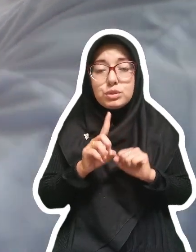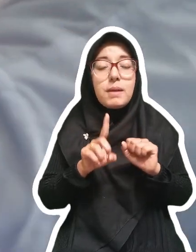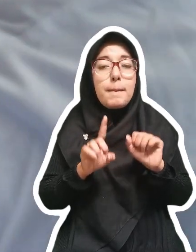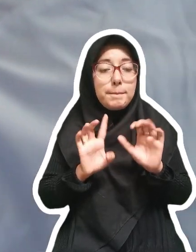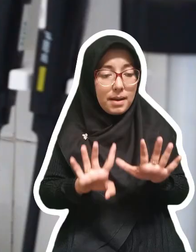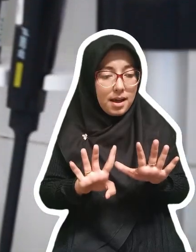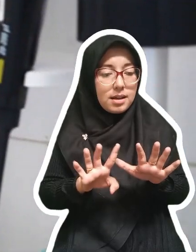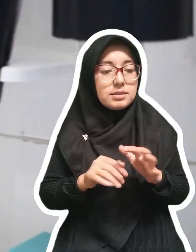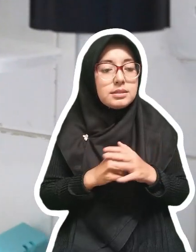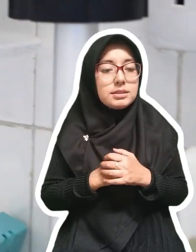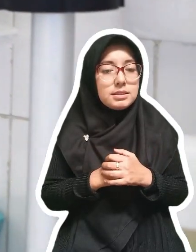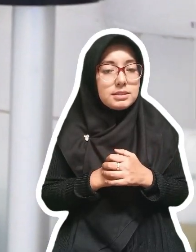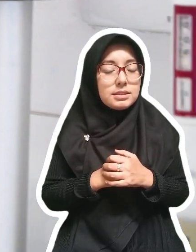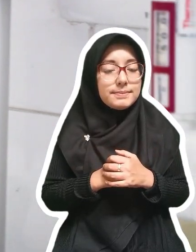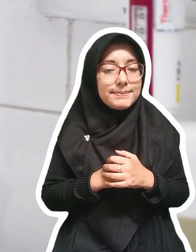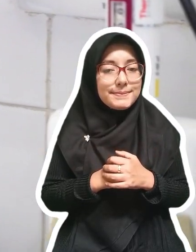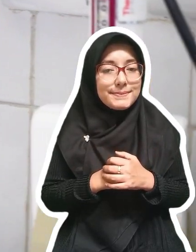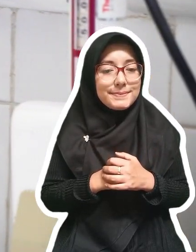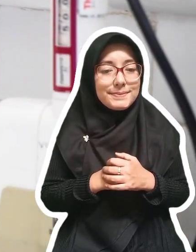2019.